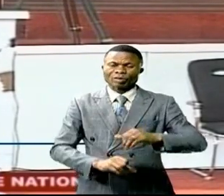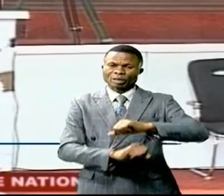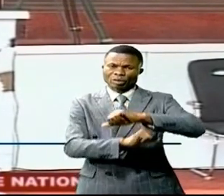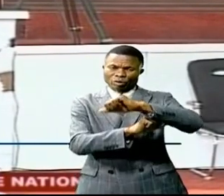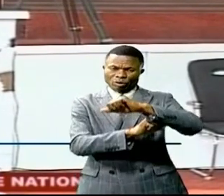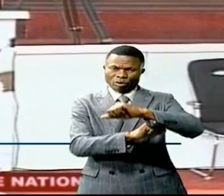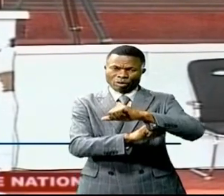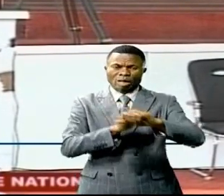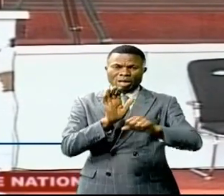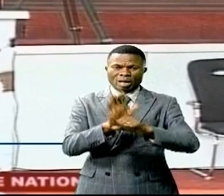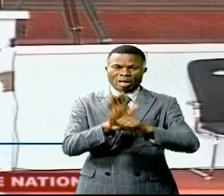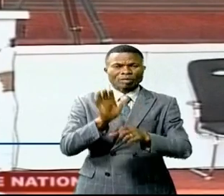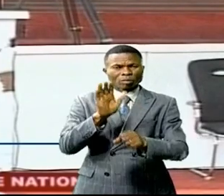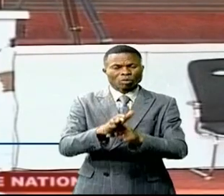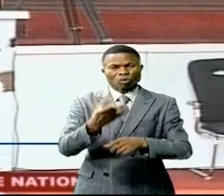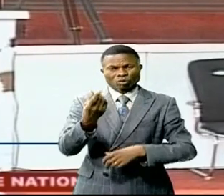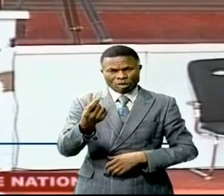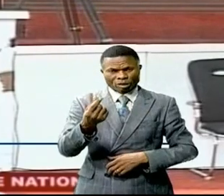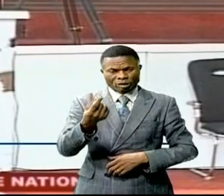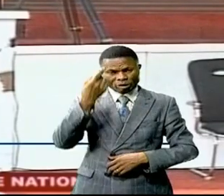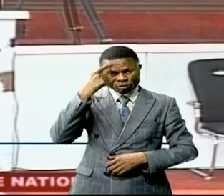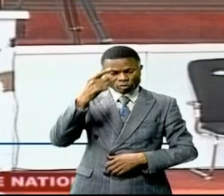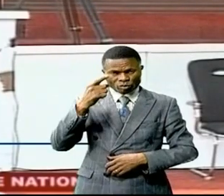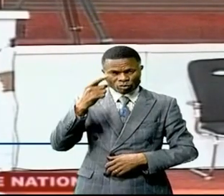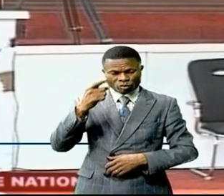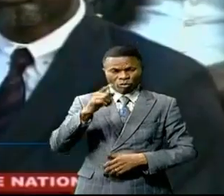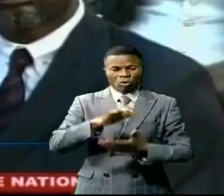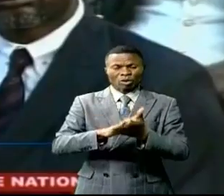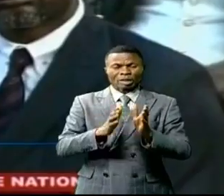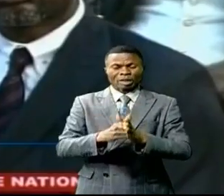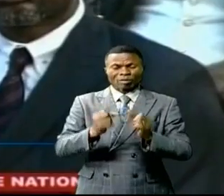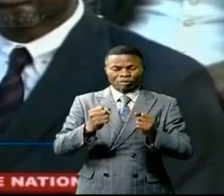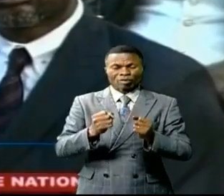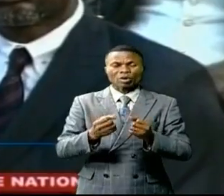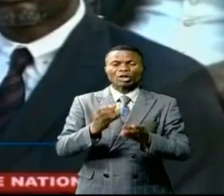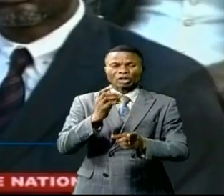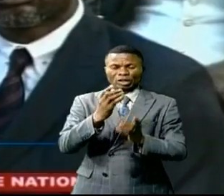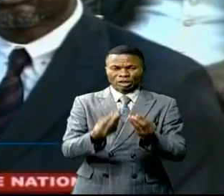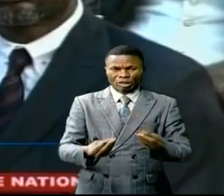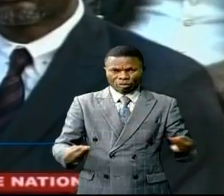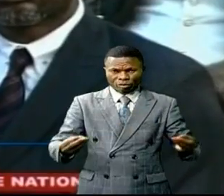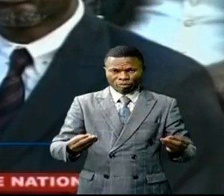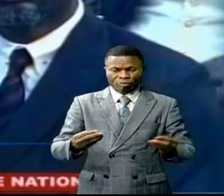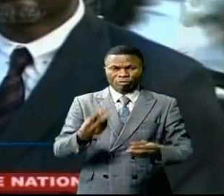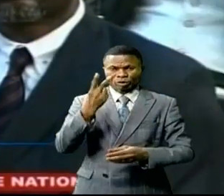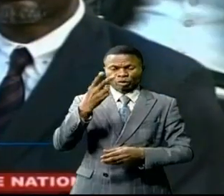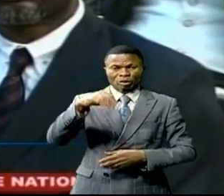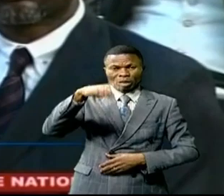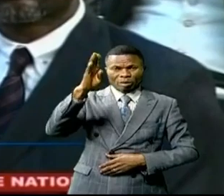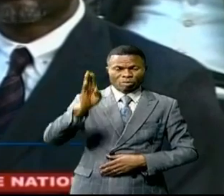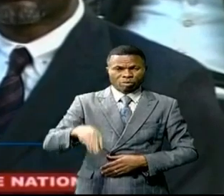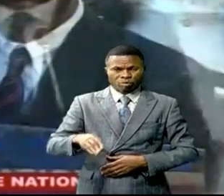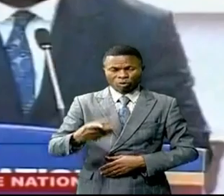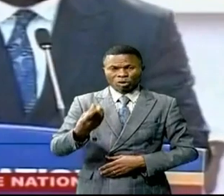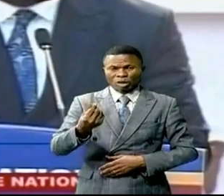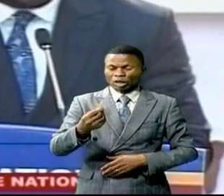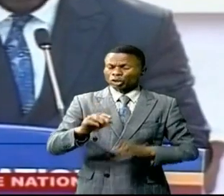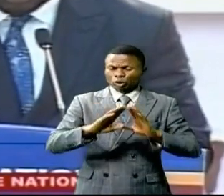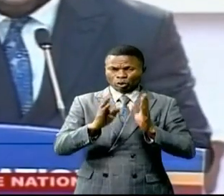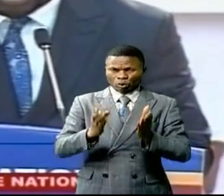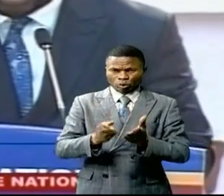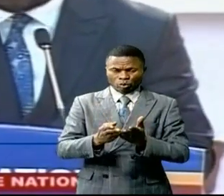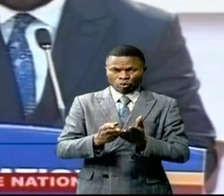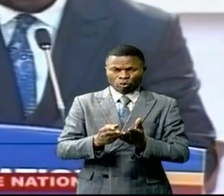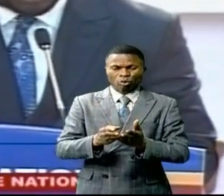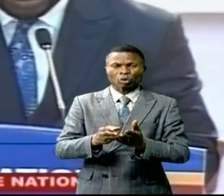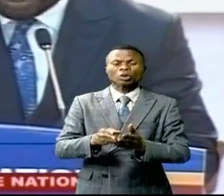des moyens adéquats pour l'efficacité. Avec moins de 2% de l'enveloppe globale des